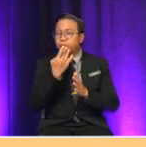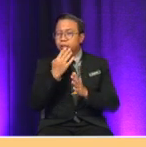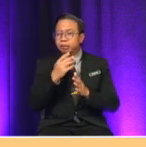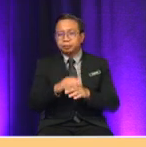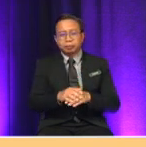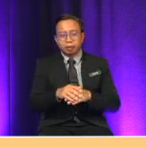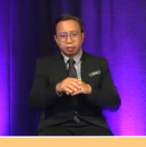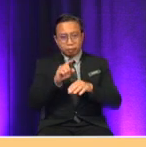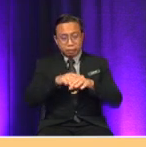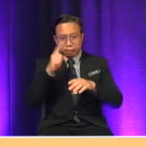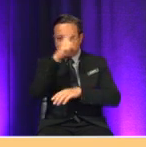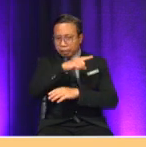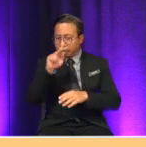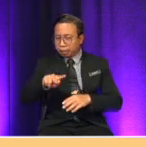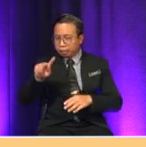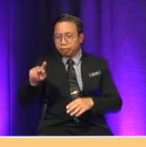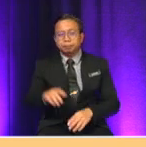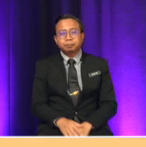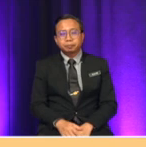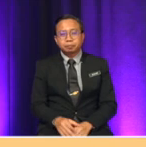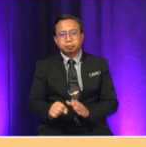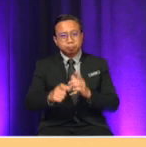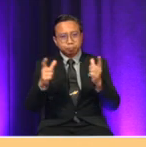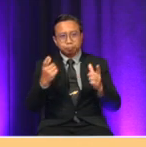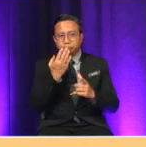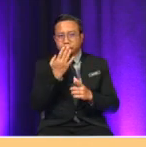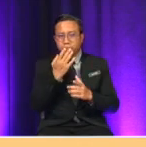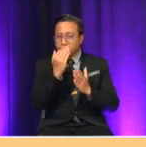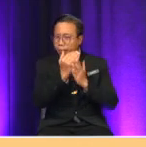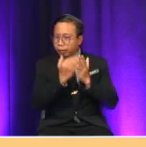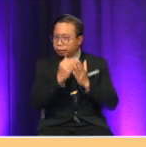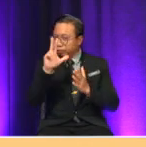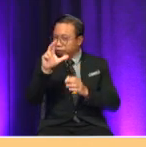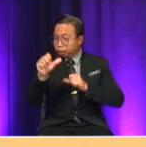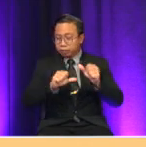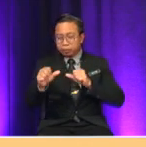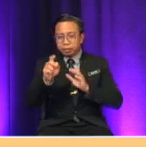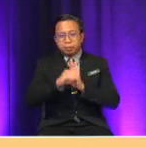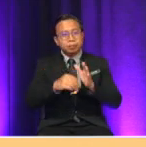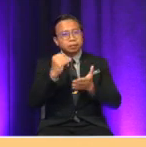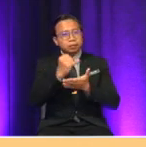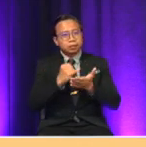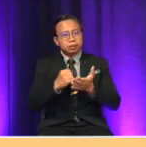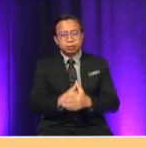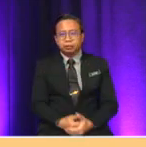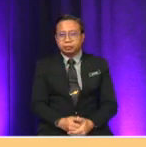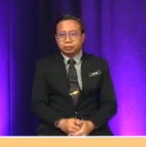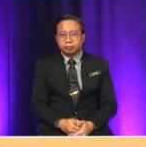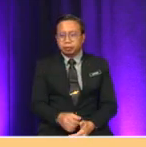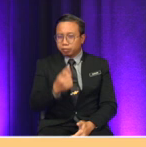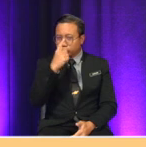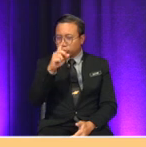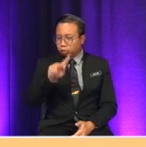sambutan Hari Kanak-Kanak. Okey, selain mewarna, senaraikan tiga aktiviti melukis lain yang sesuai